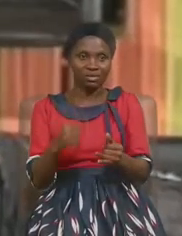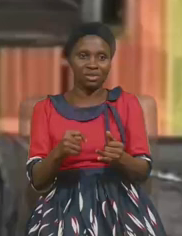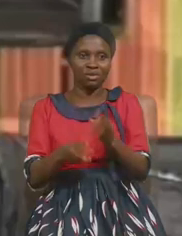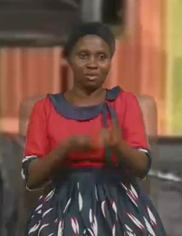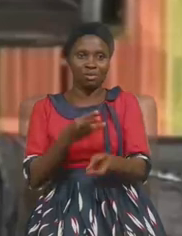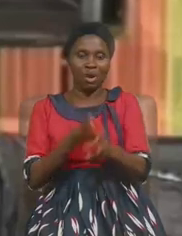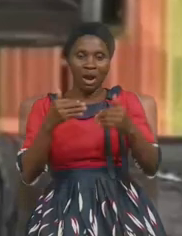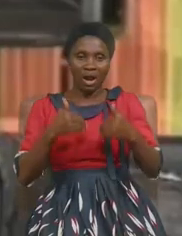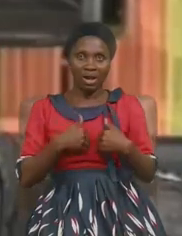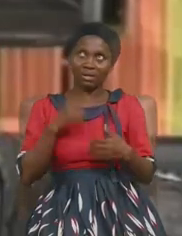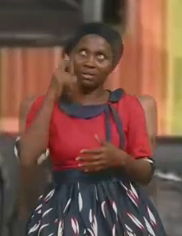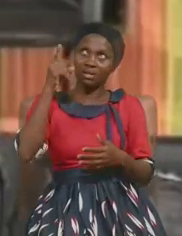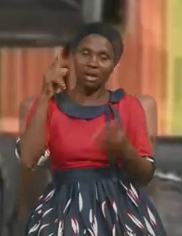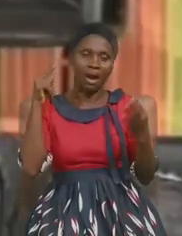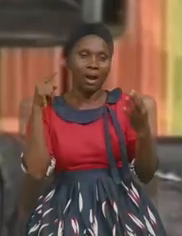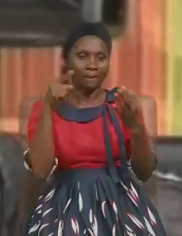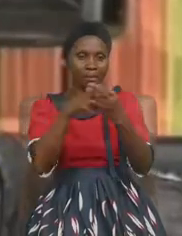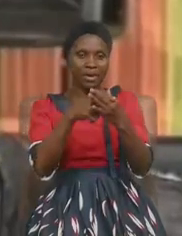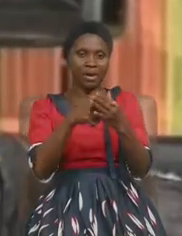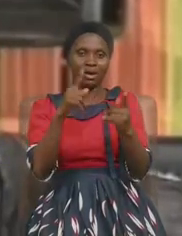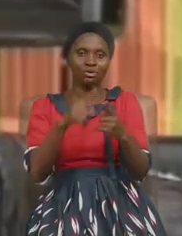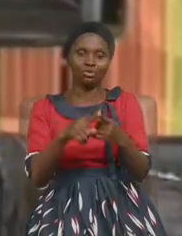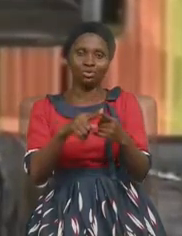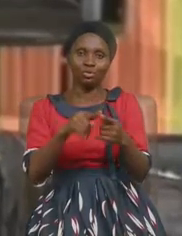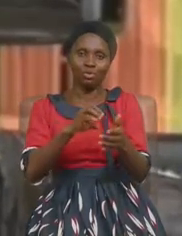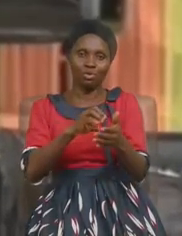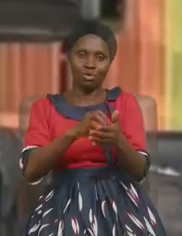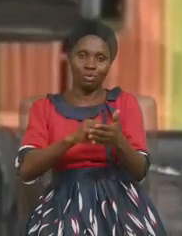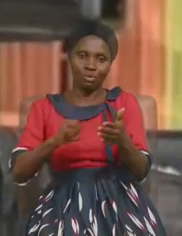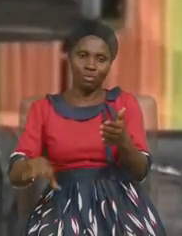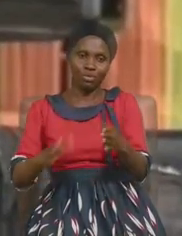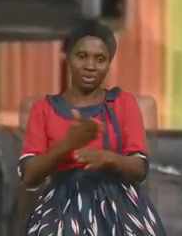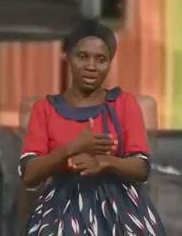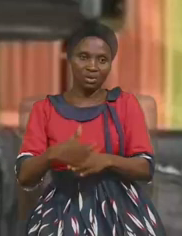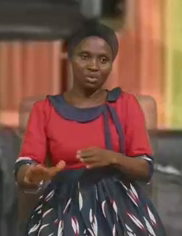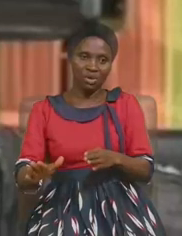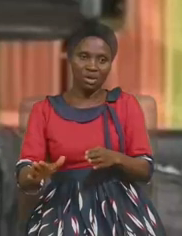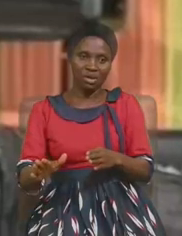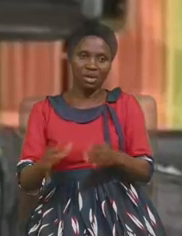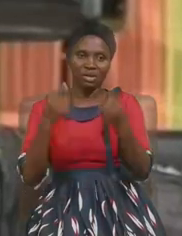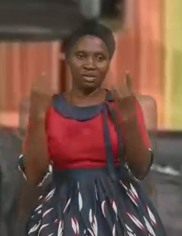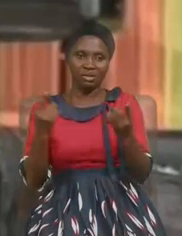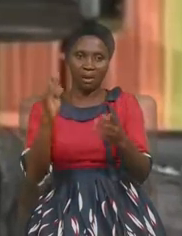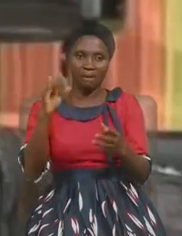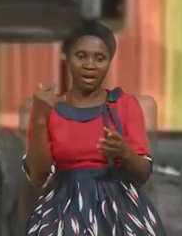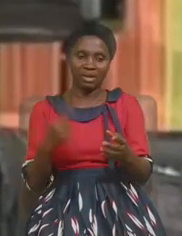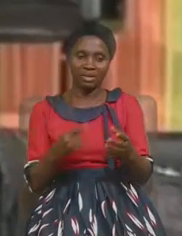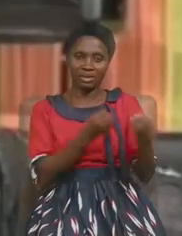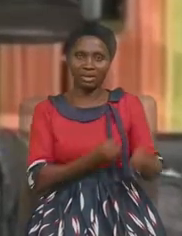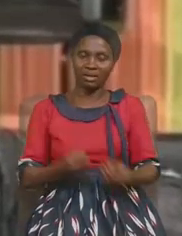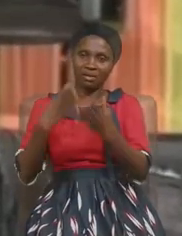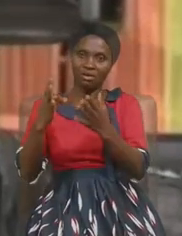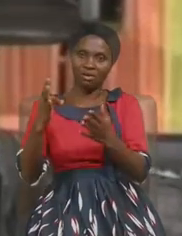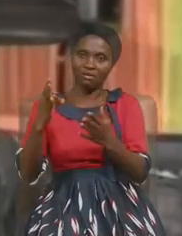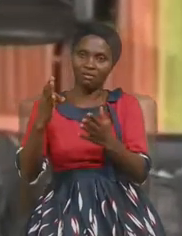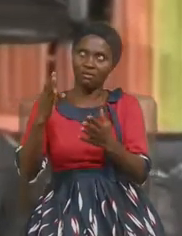apparu pour abolir le péché par son sacrifice.